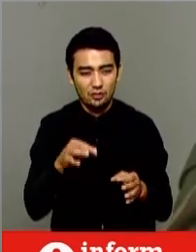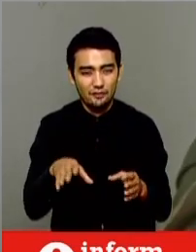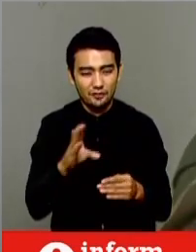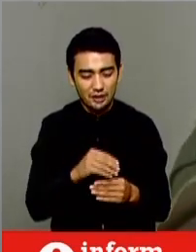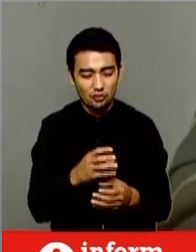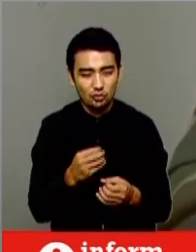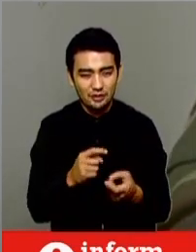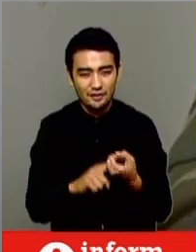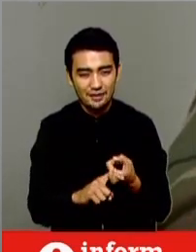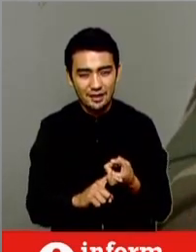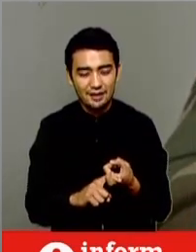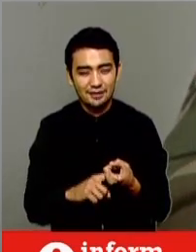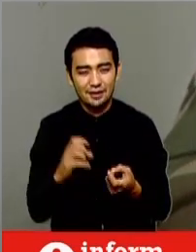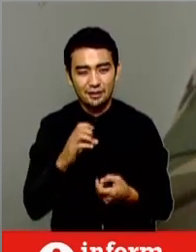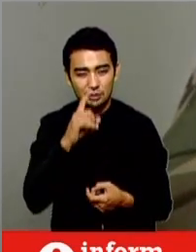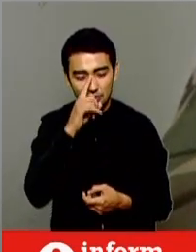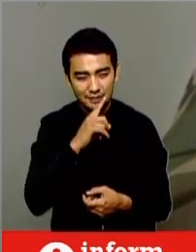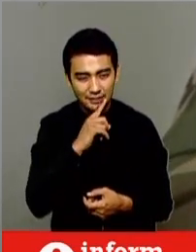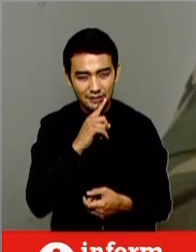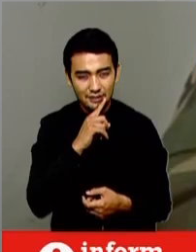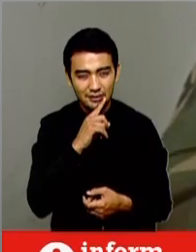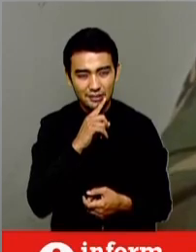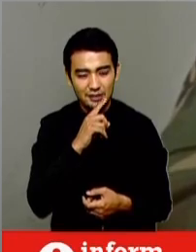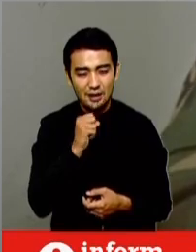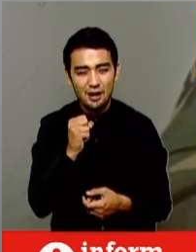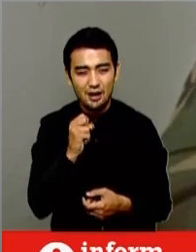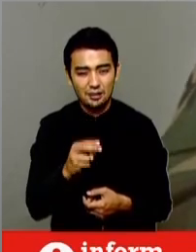бөлік 42 айында Ақ Ертіс